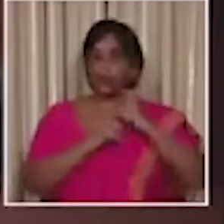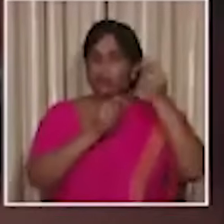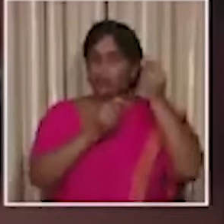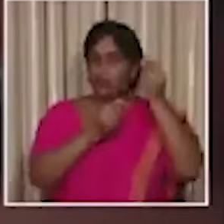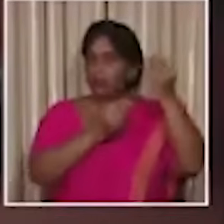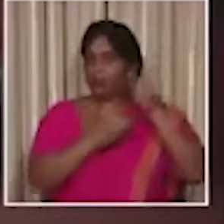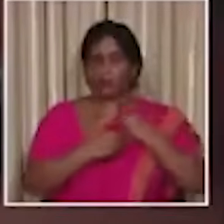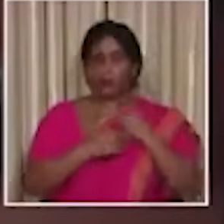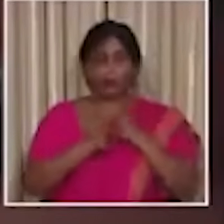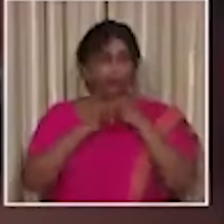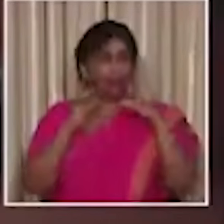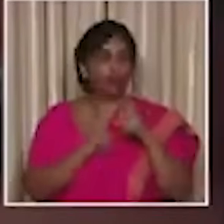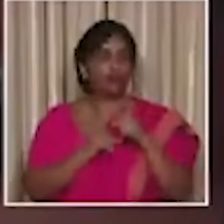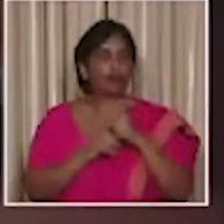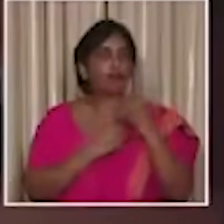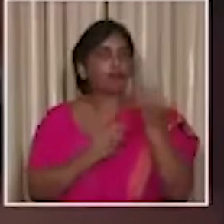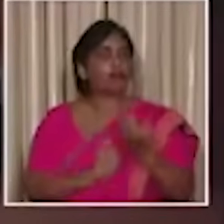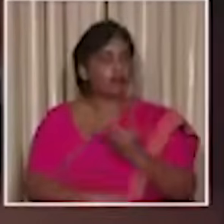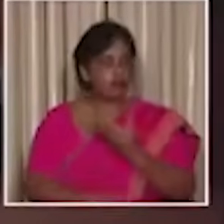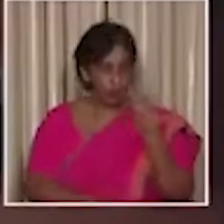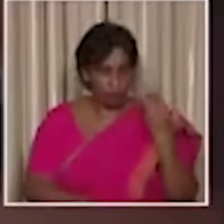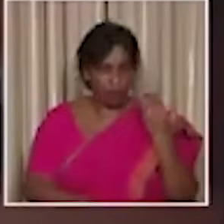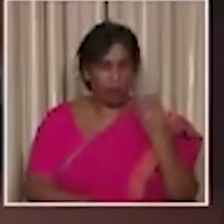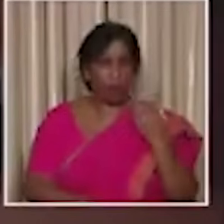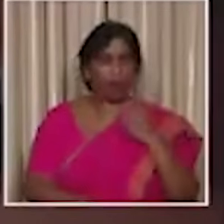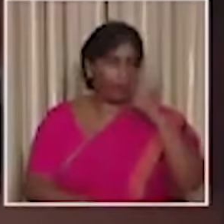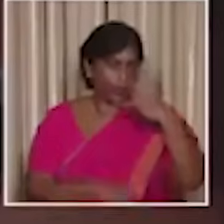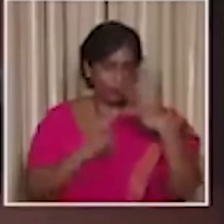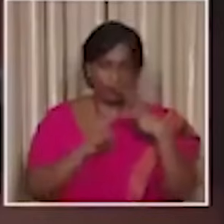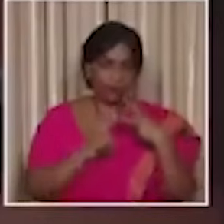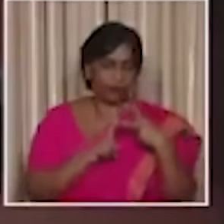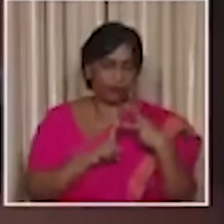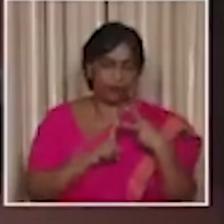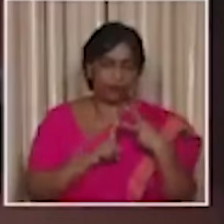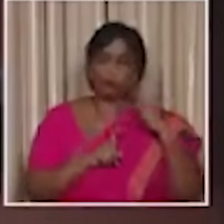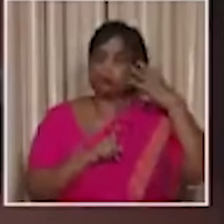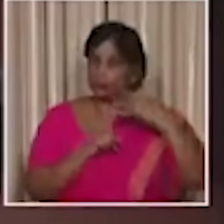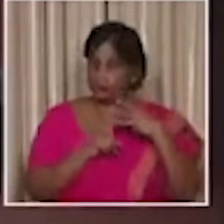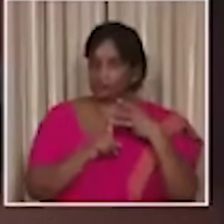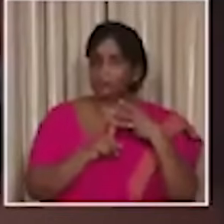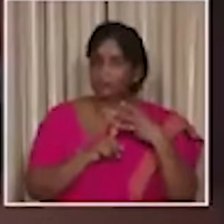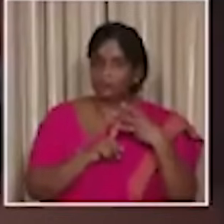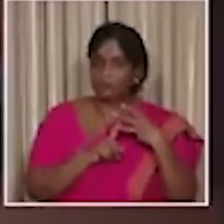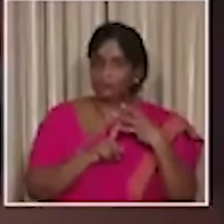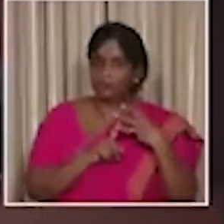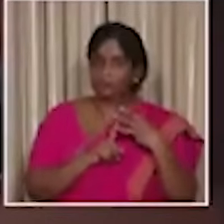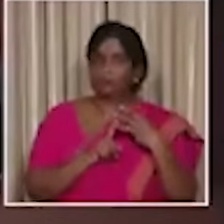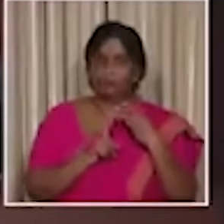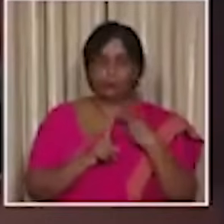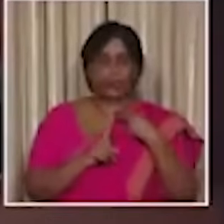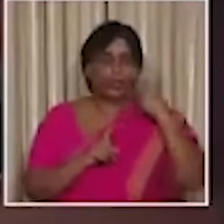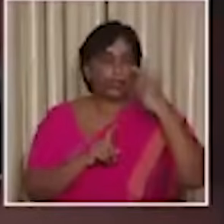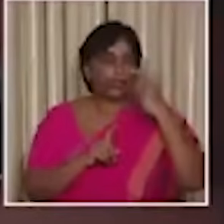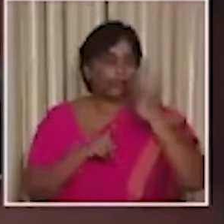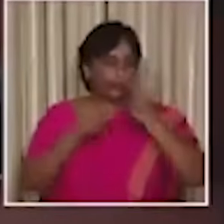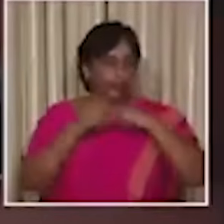ප්‍රමාණයට වඩා වැඩි ඩොලර් ප්‍රමාණයක් අපිට උපයා ගත හැකියි. ඒක තමයි දෙවෙනි කරුණ. තුන්වෙනි කරුණ මා දෙවෙනි ප්‍රශ්නේ මේ